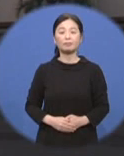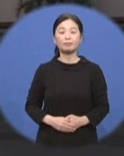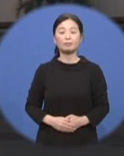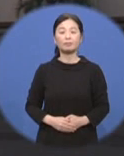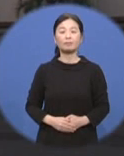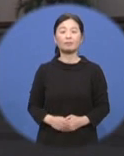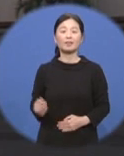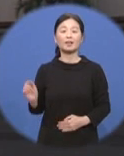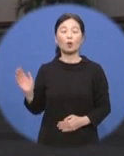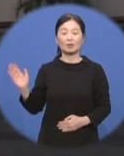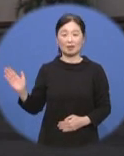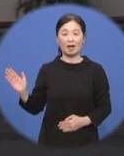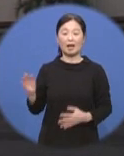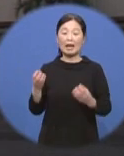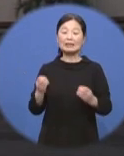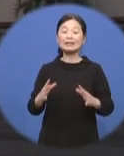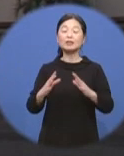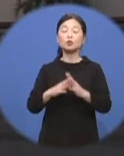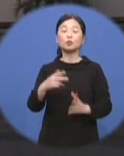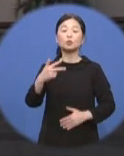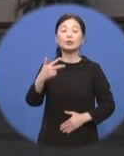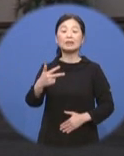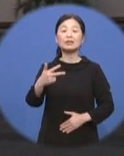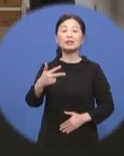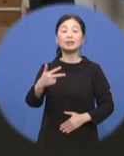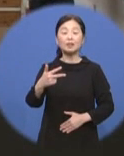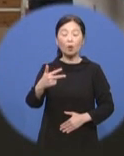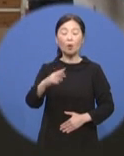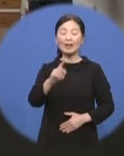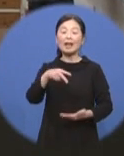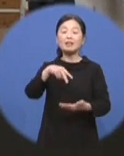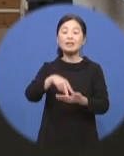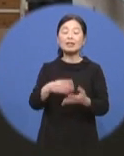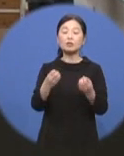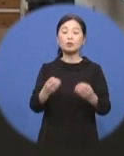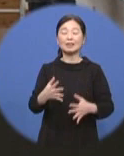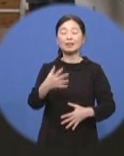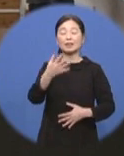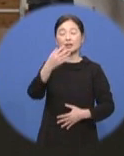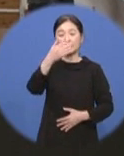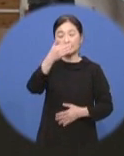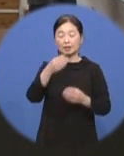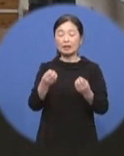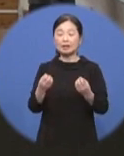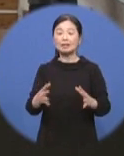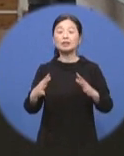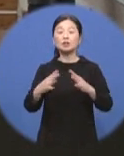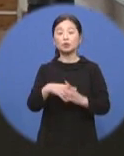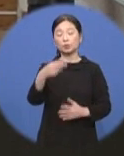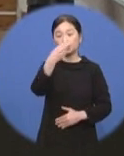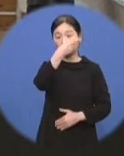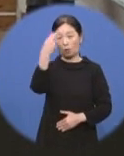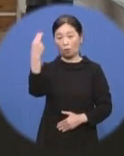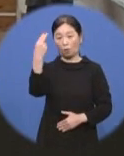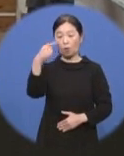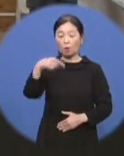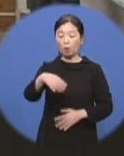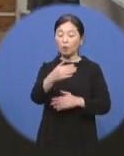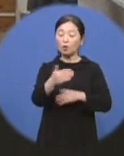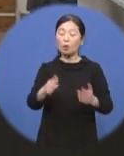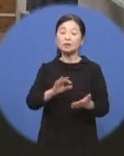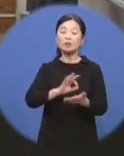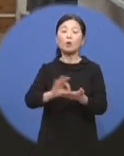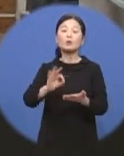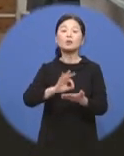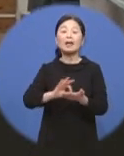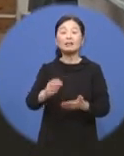こちらは新宮市の県立新宮高校。新宮高校の教室を使って開校されている紀の国学